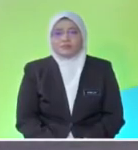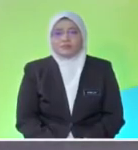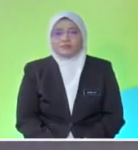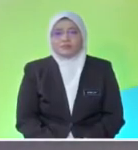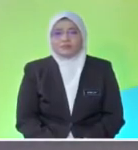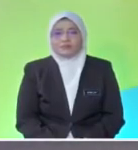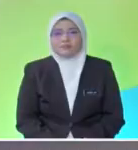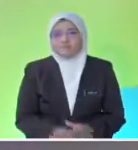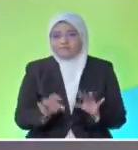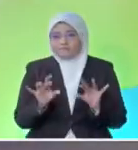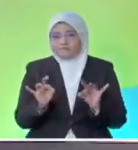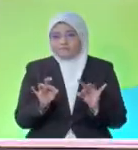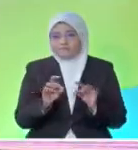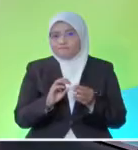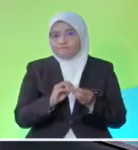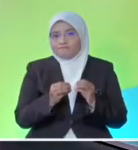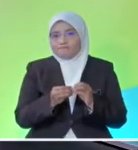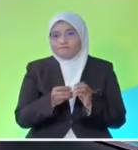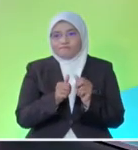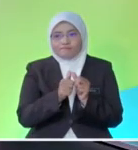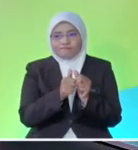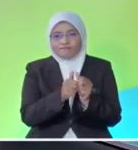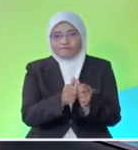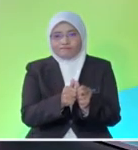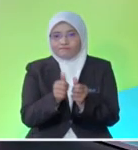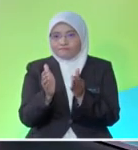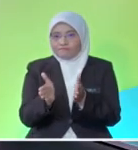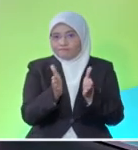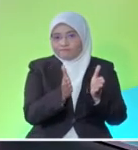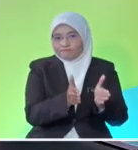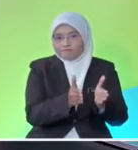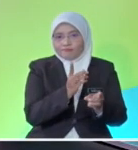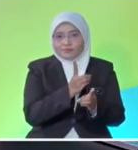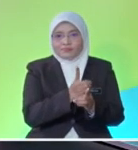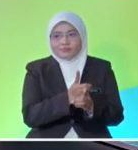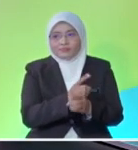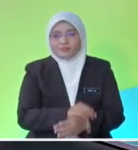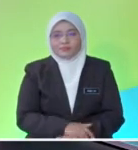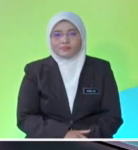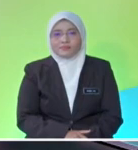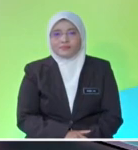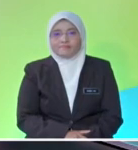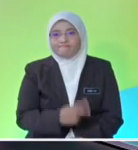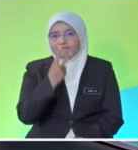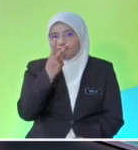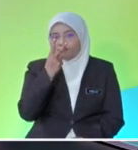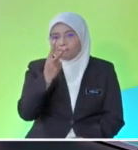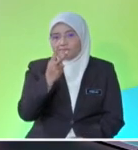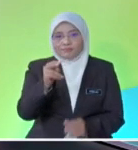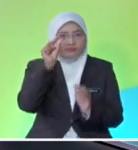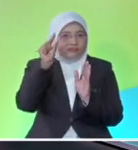11. Baik. Okey, kemudian ini nombor-nombor jam saya cikgu. Okey, ni saya tunjuk pada kawan-kawan di